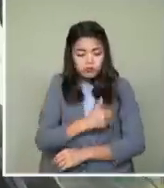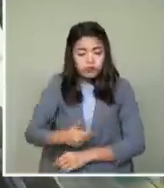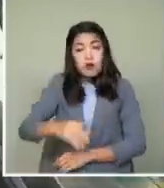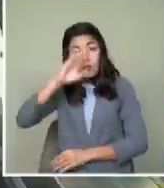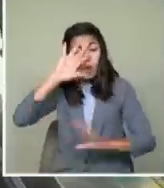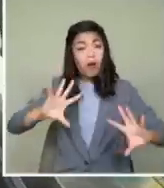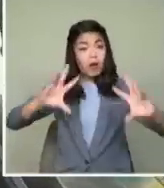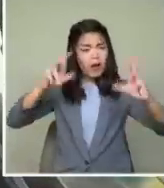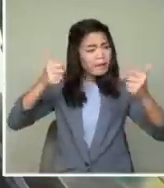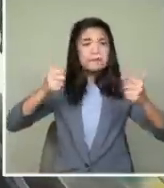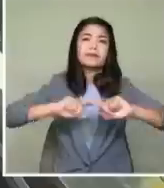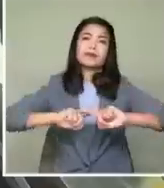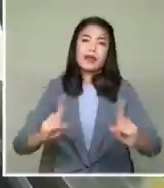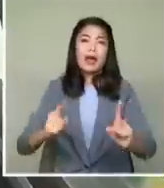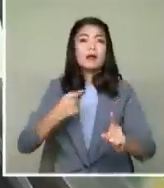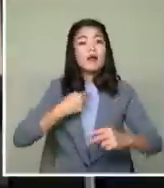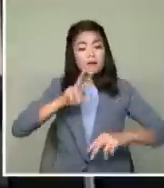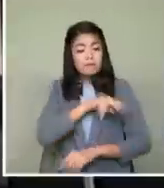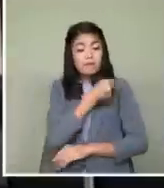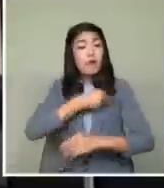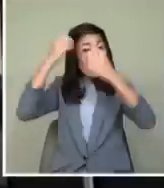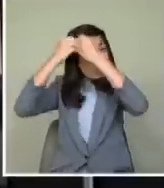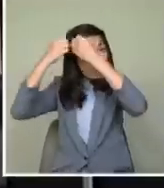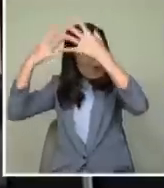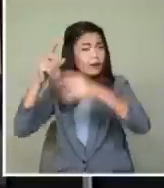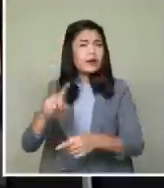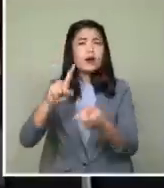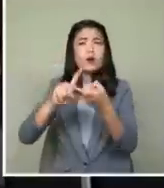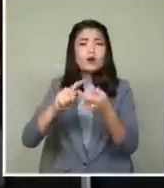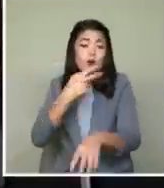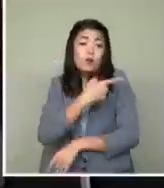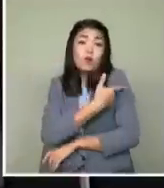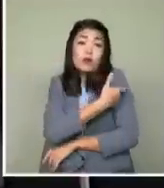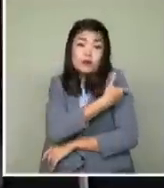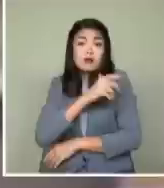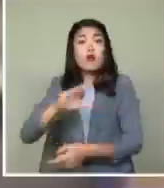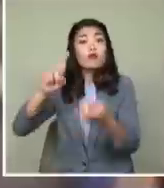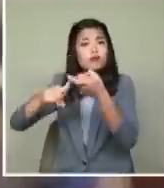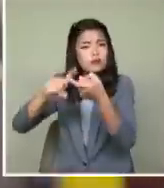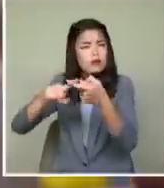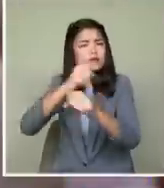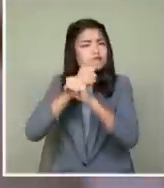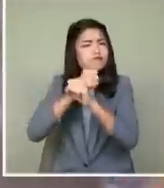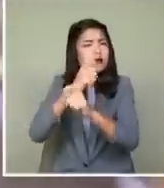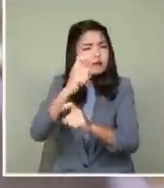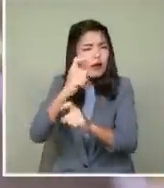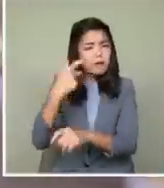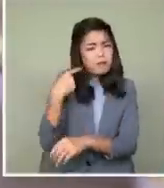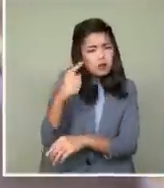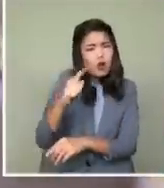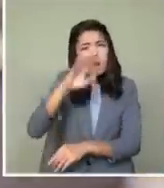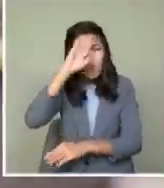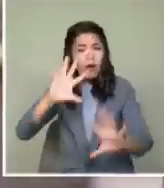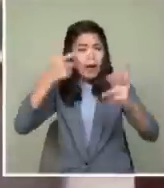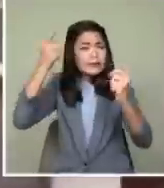เรื่องกันและตัวเขาเองก็หวังว่าวัคซีนของรัสเซียจะมีความปลอดภัยและใช้ได้ผลจริงแต่เขาก็ยังไม่เคยเห็นหลักฐาน